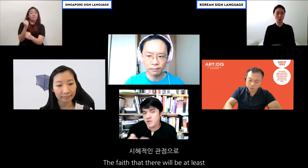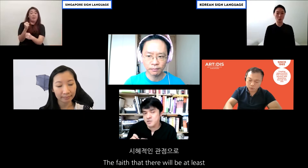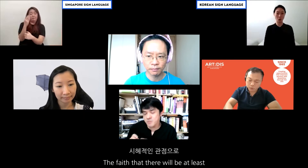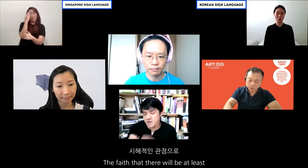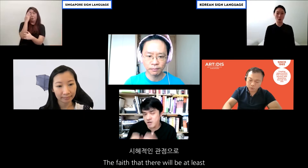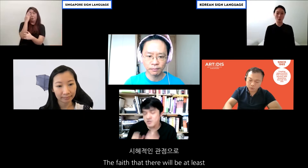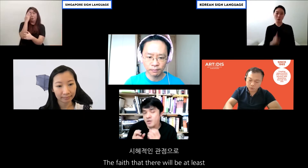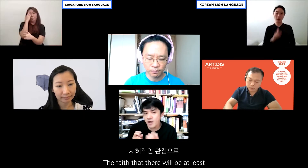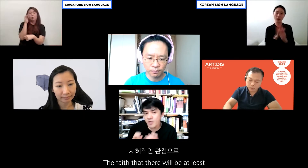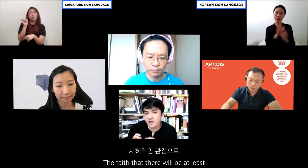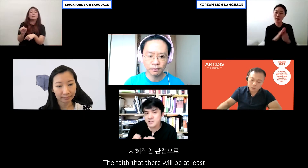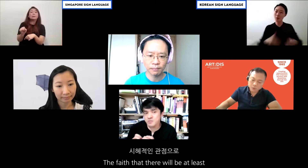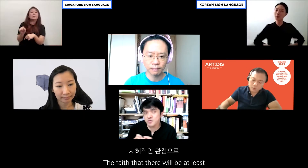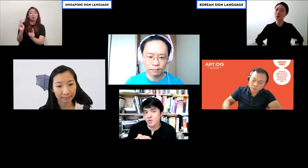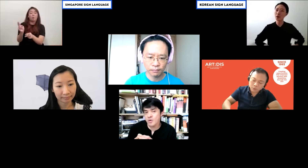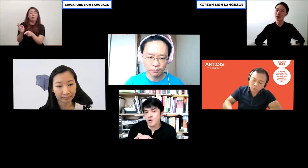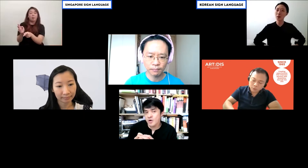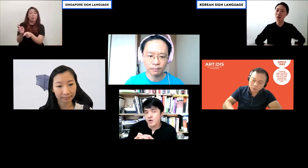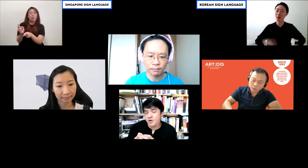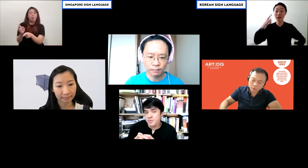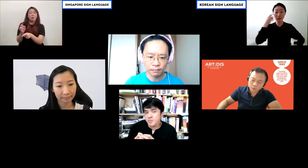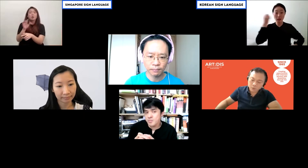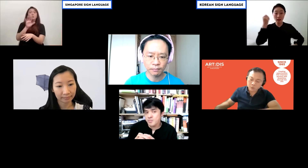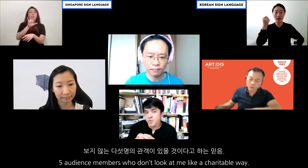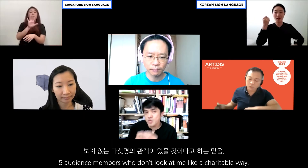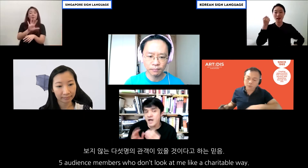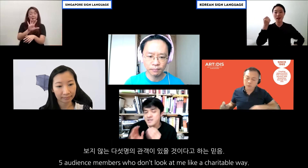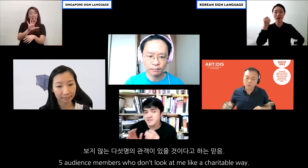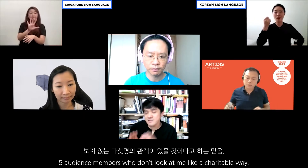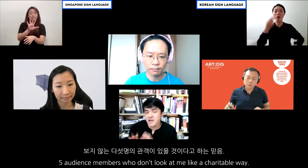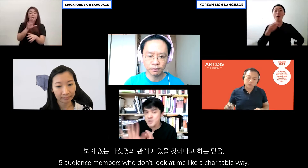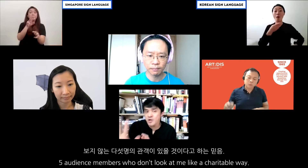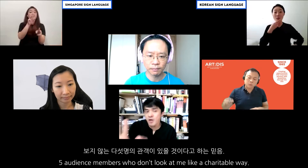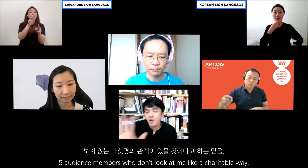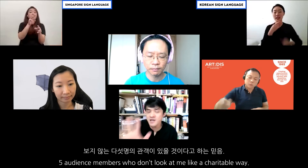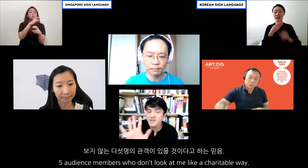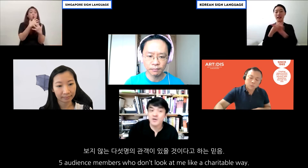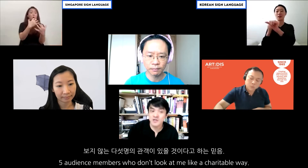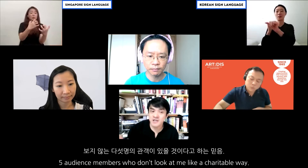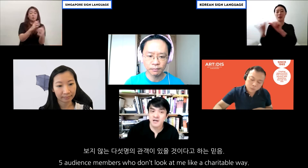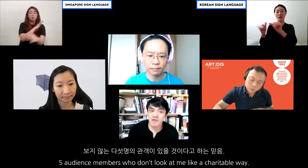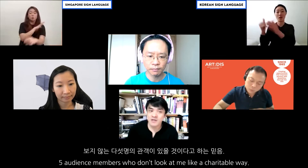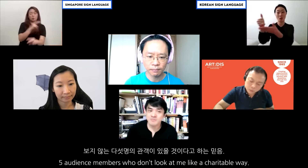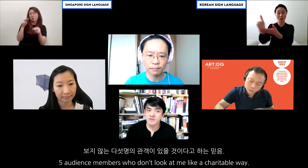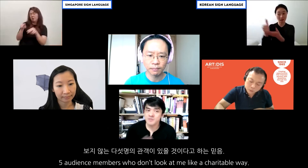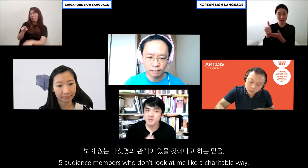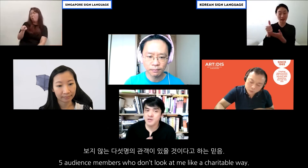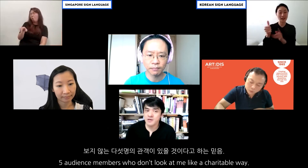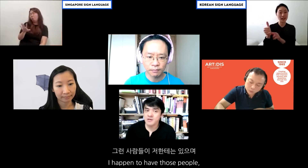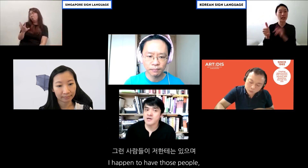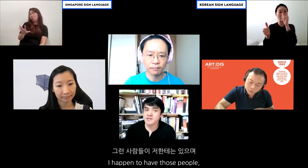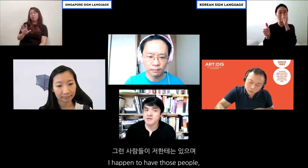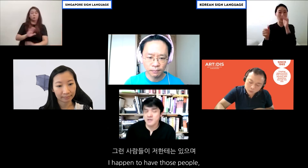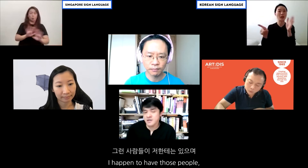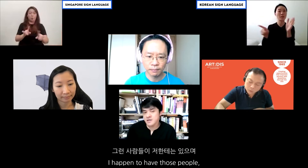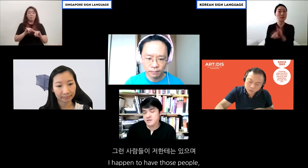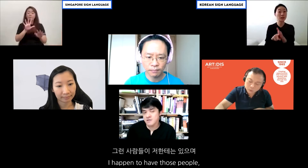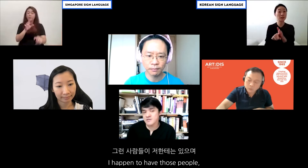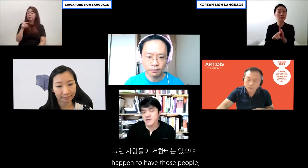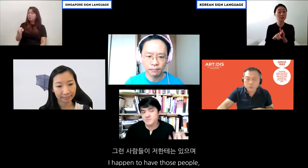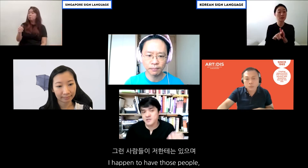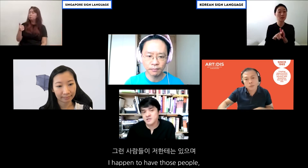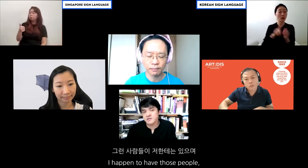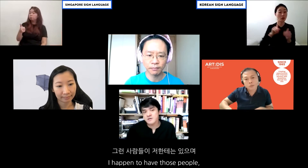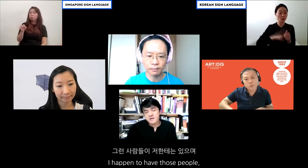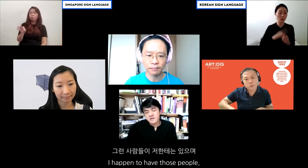시혜적인 관점, 그러니까 체레터블한 관점으로 보지 않는 5명의 관객이 있을 것이다 라고 하는 믿음인 것 같아요.